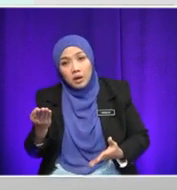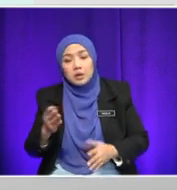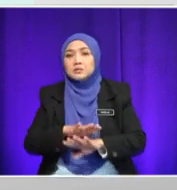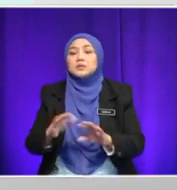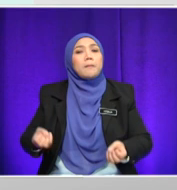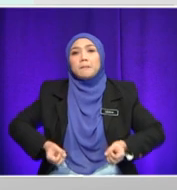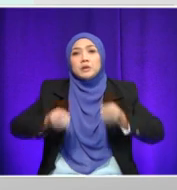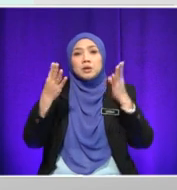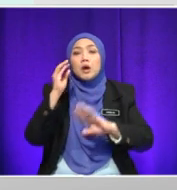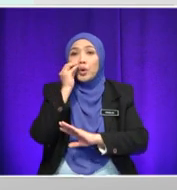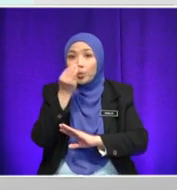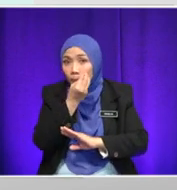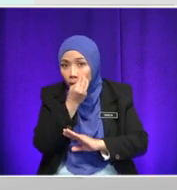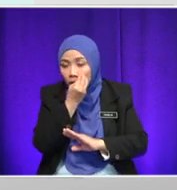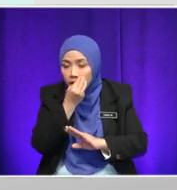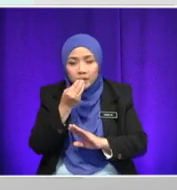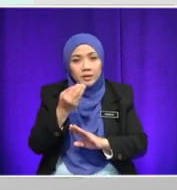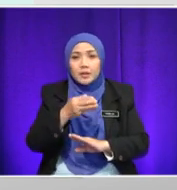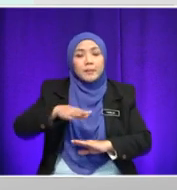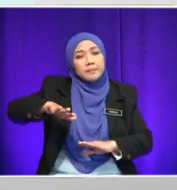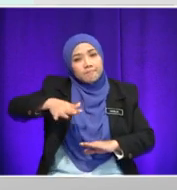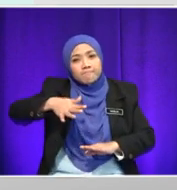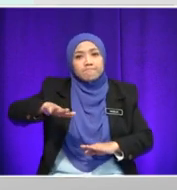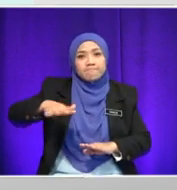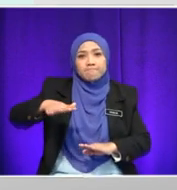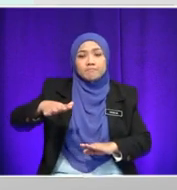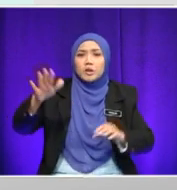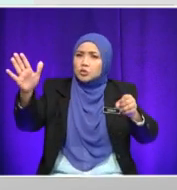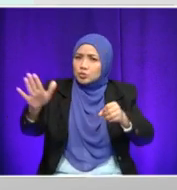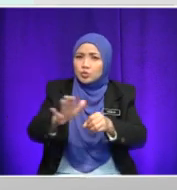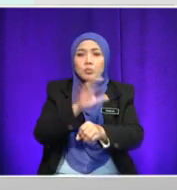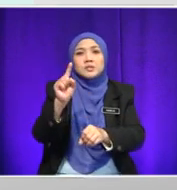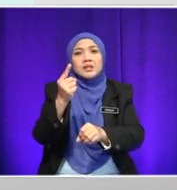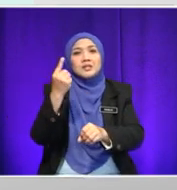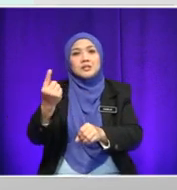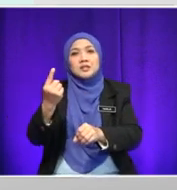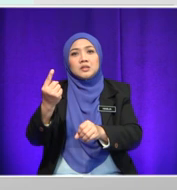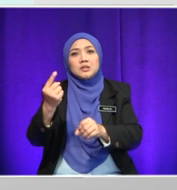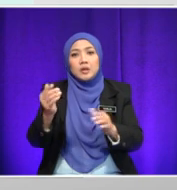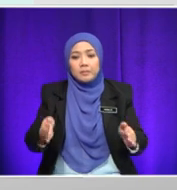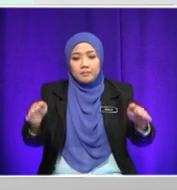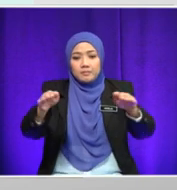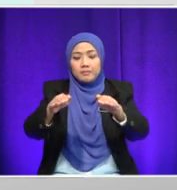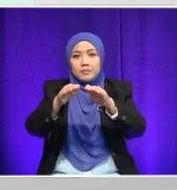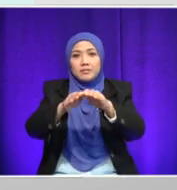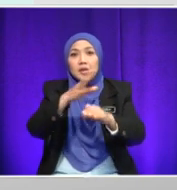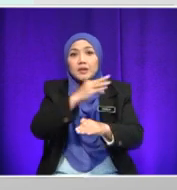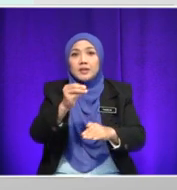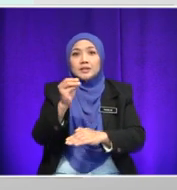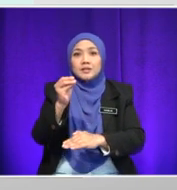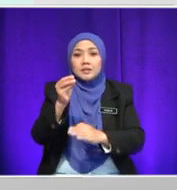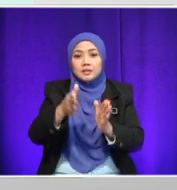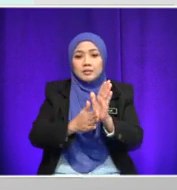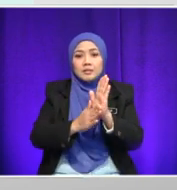gubahan bunga pun tidak terlalu sarat cukup dengan bentuk bunga berbentuk kubah dan menegak untuk memperlihatkan